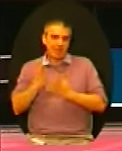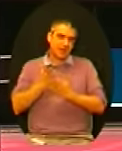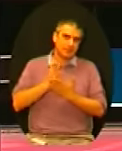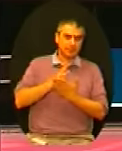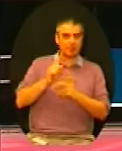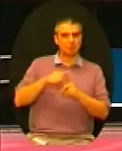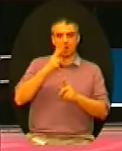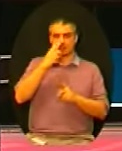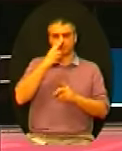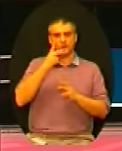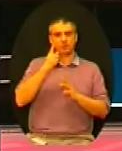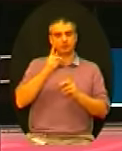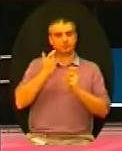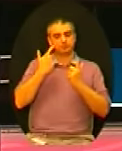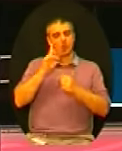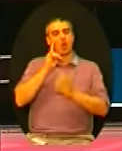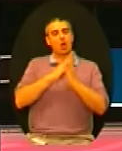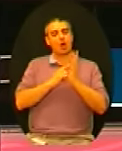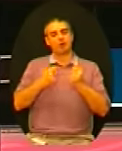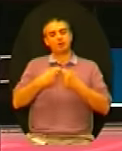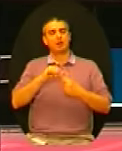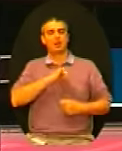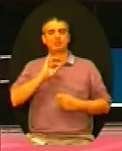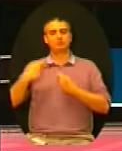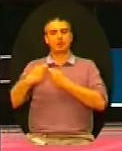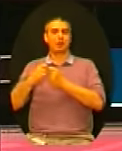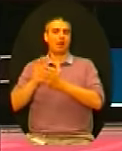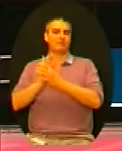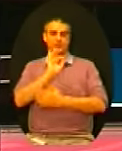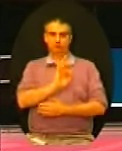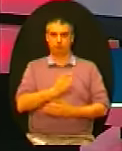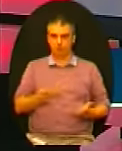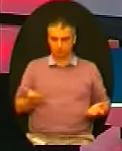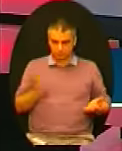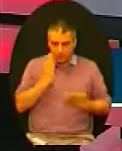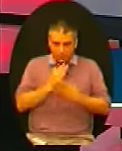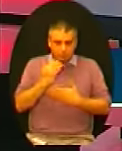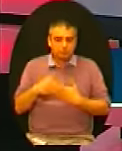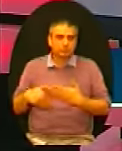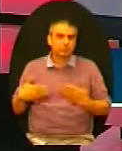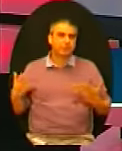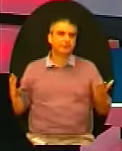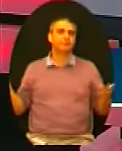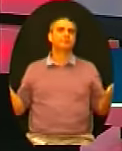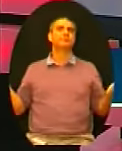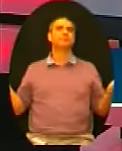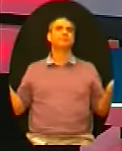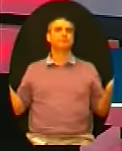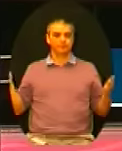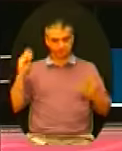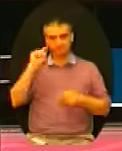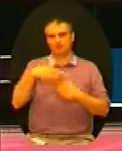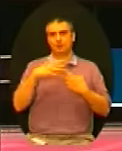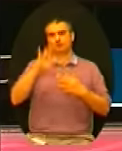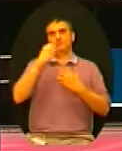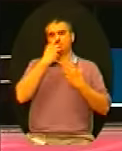בניסיון לחוף את החוק בפני האינטרסים של המקורבים לו. ועד שבסופו של דבר הגיעו